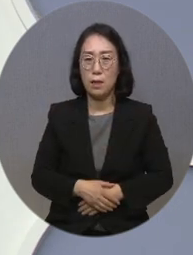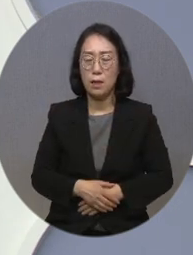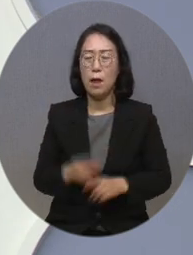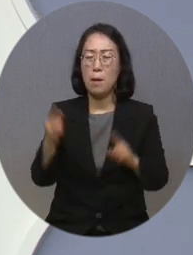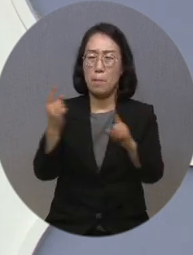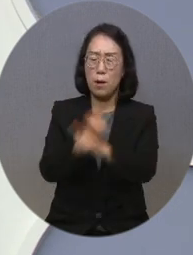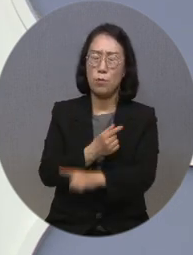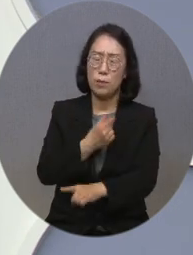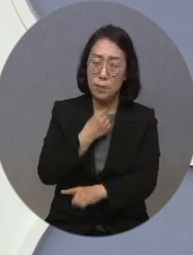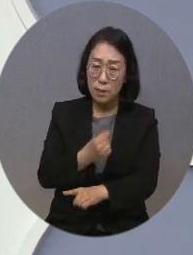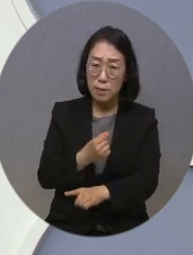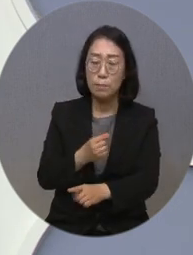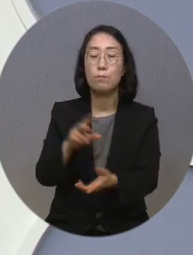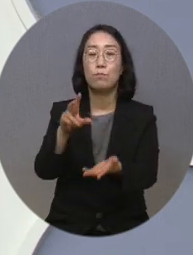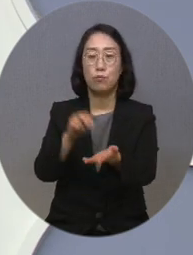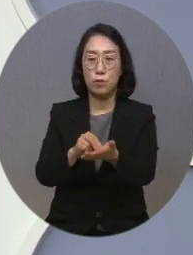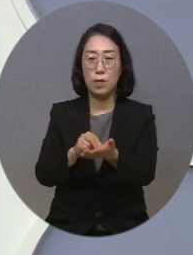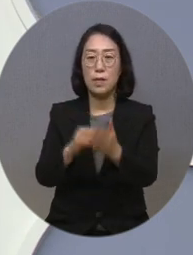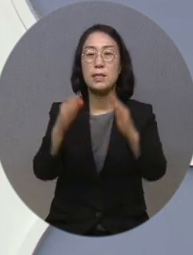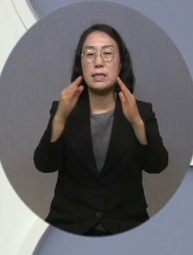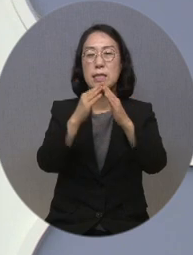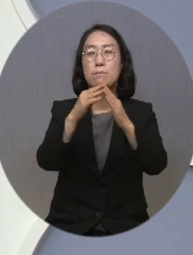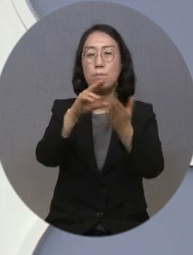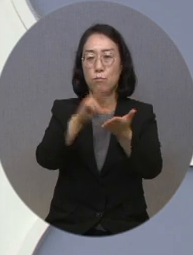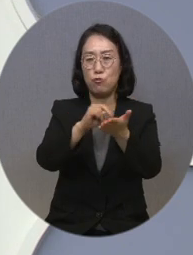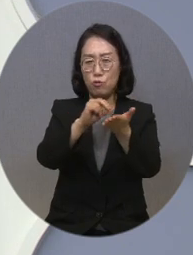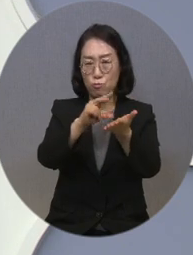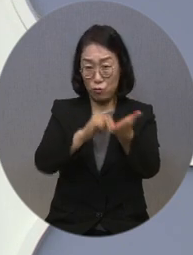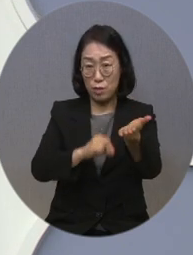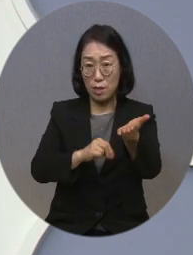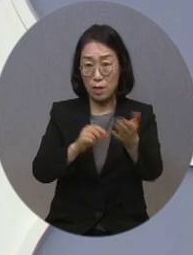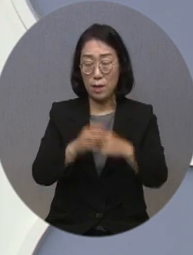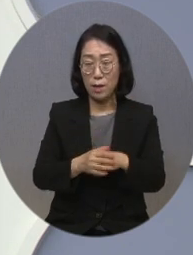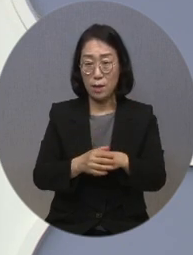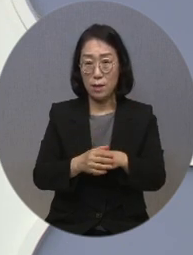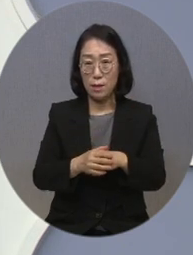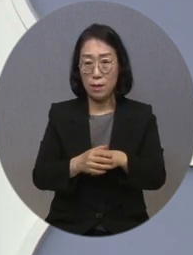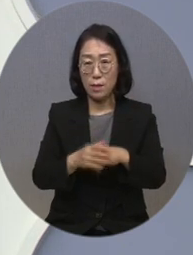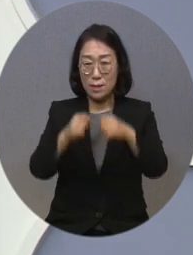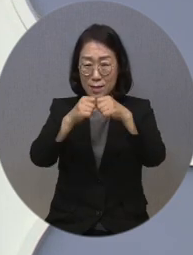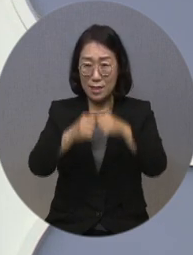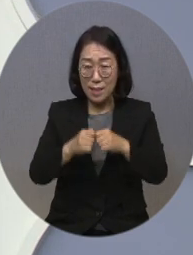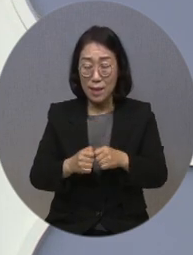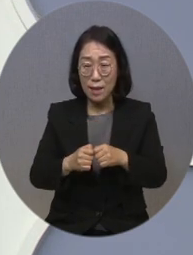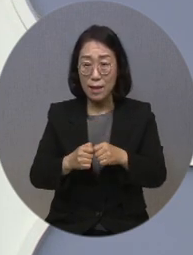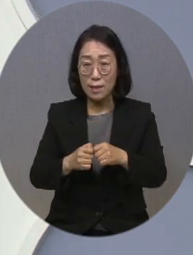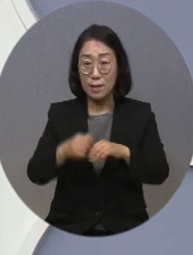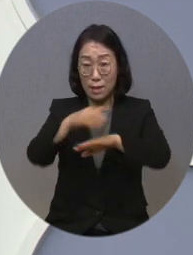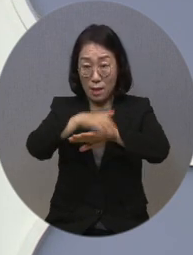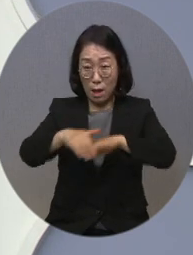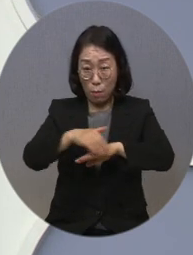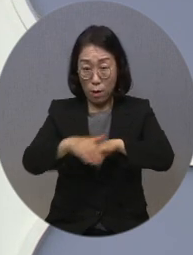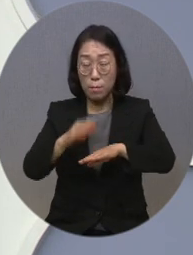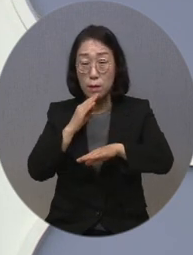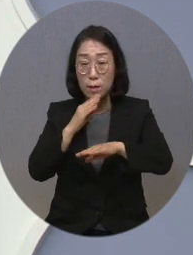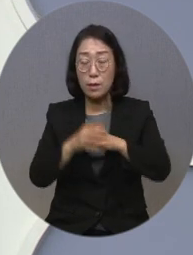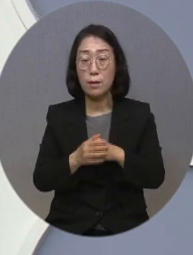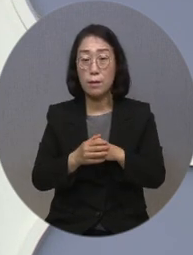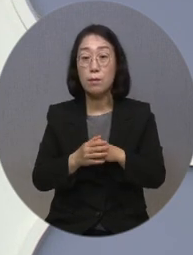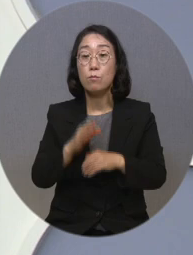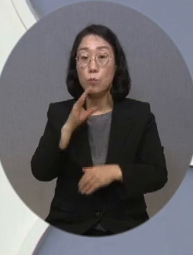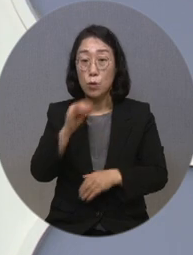바뀌었으면 이런 생각을 많이 갖고 있어서 이제 세부적인 건 세우겠지만 우선 당장 그 대통령직